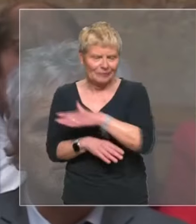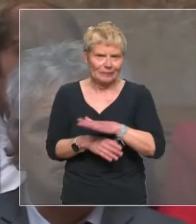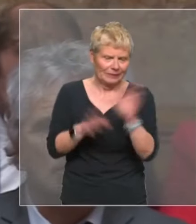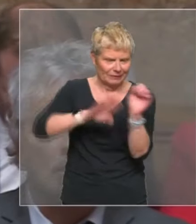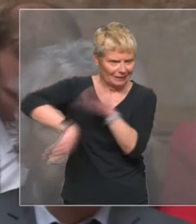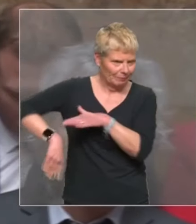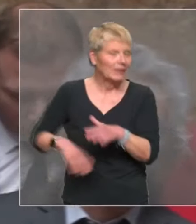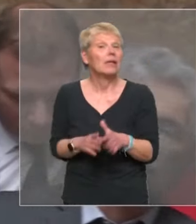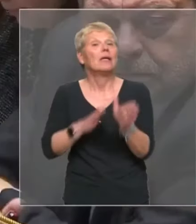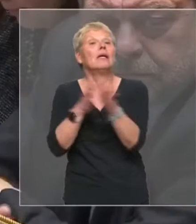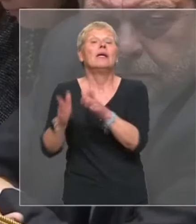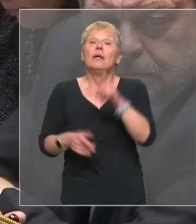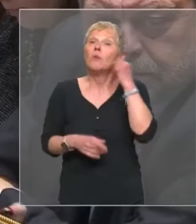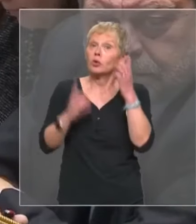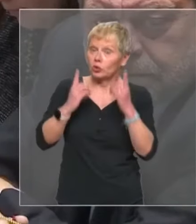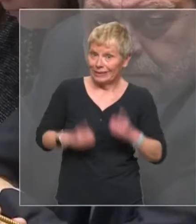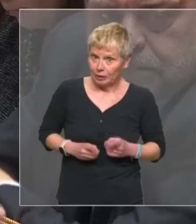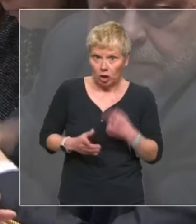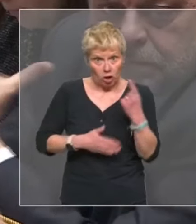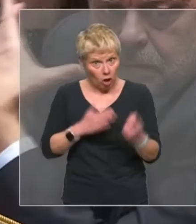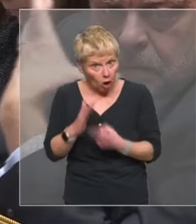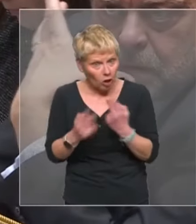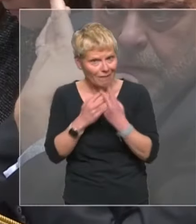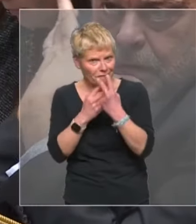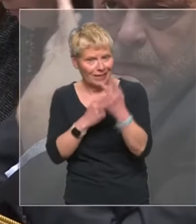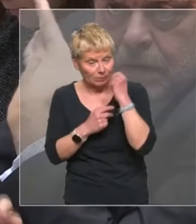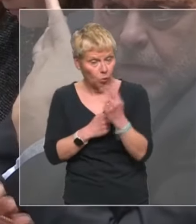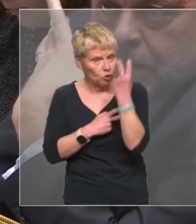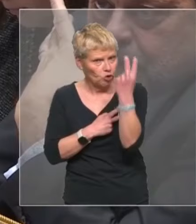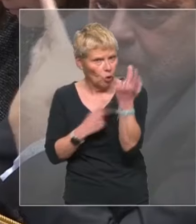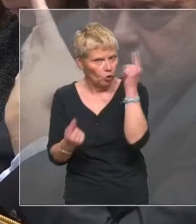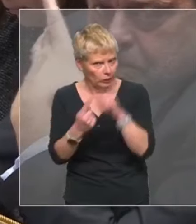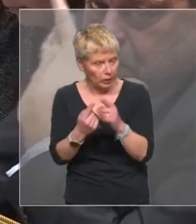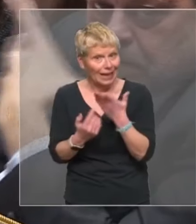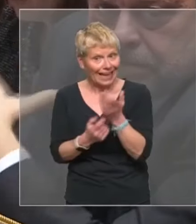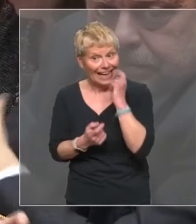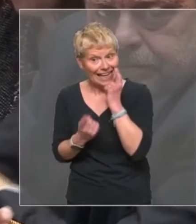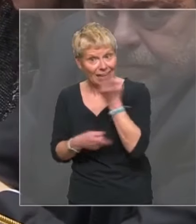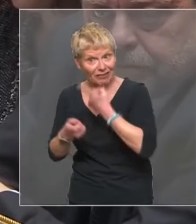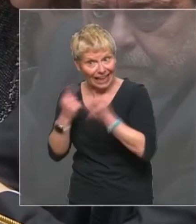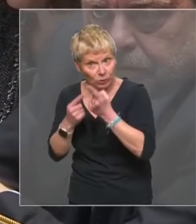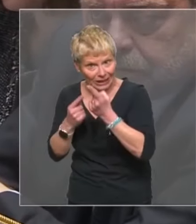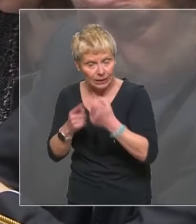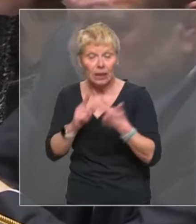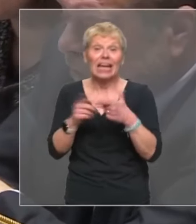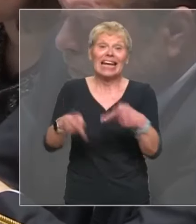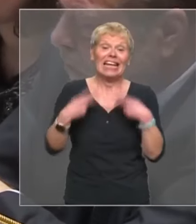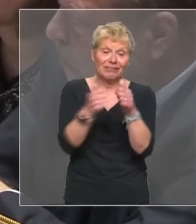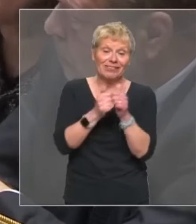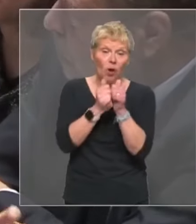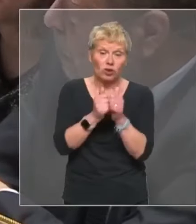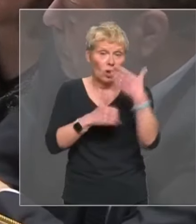fond j'ai monsieur le député je le redis ici devant vous deux objectifs la réussite des élèves et le vivre ensemble dans nos